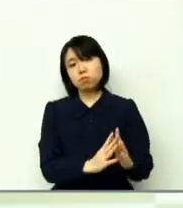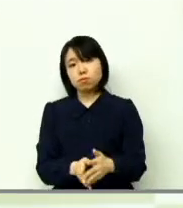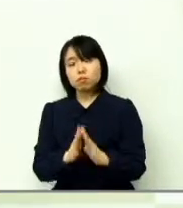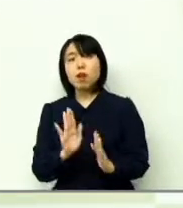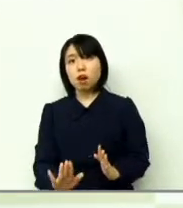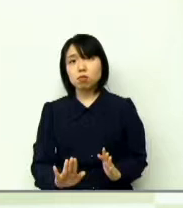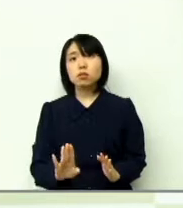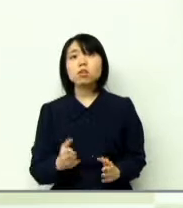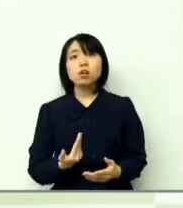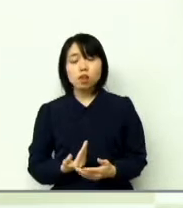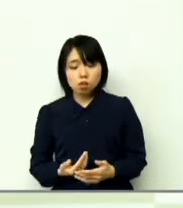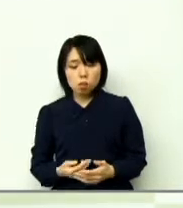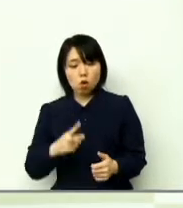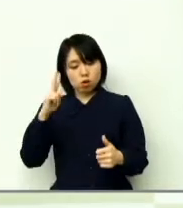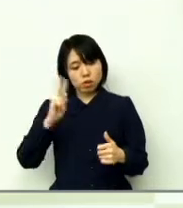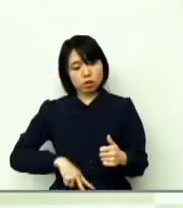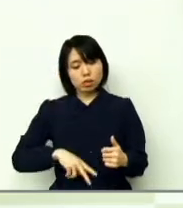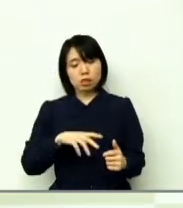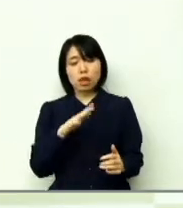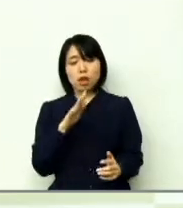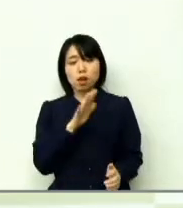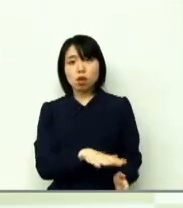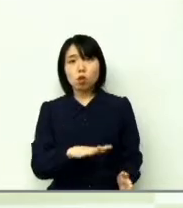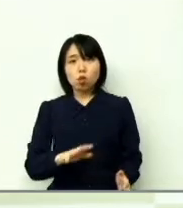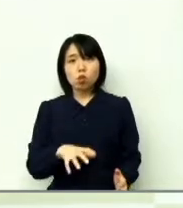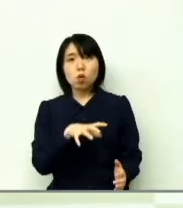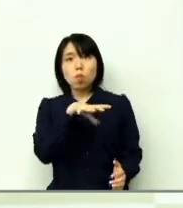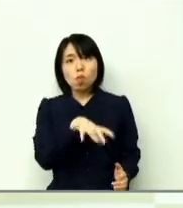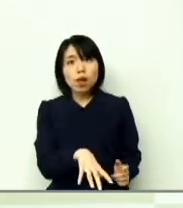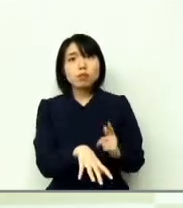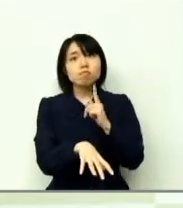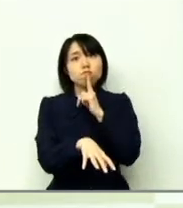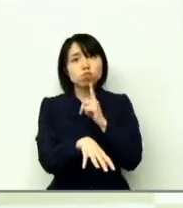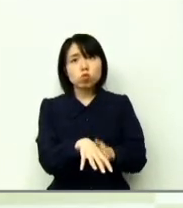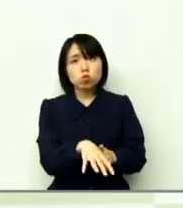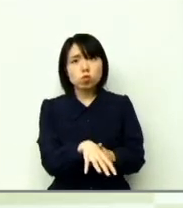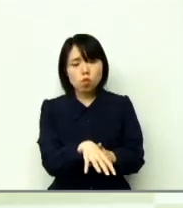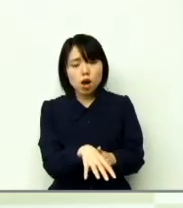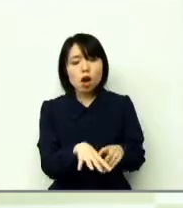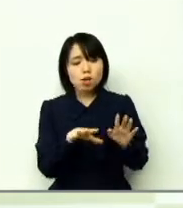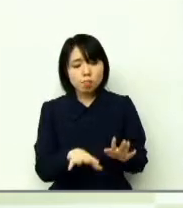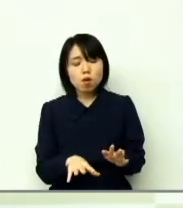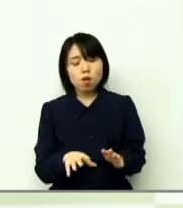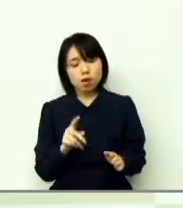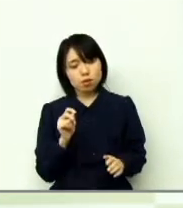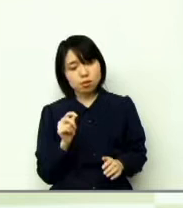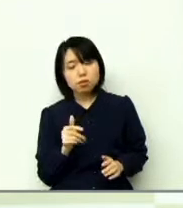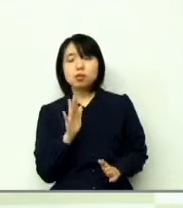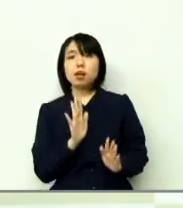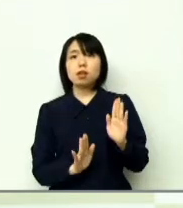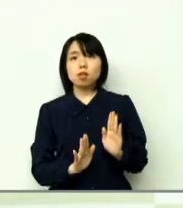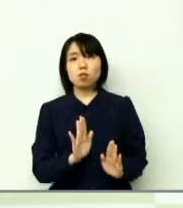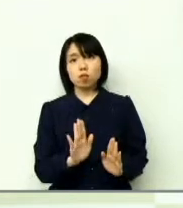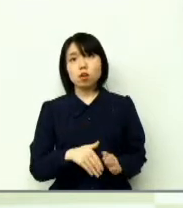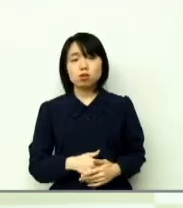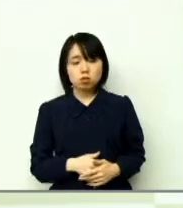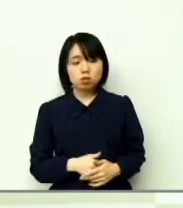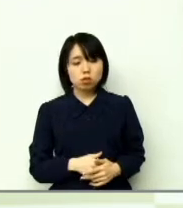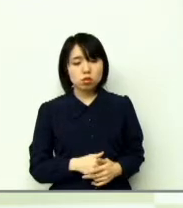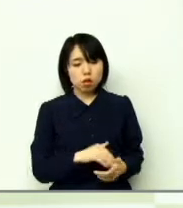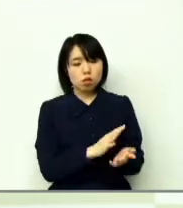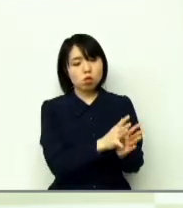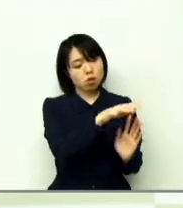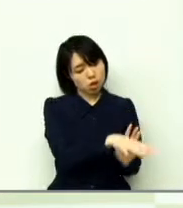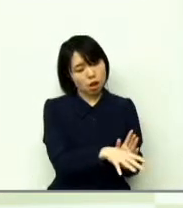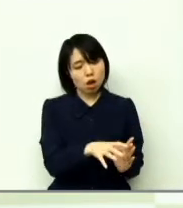園ってまだまだやはり非常に少ない状況がございます。それは保育園側にとっても幼稚園側にとってもなかなかち